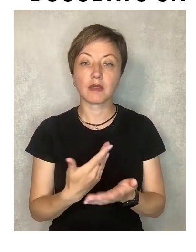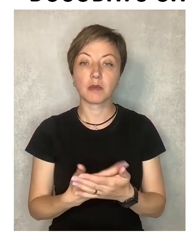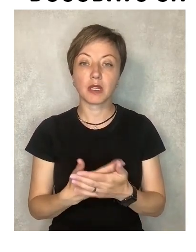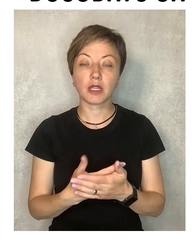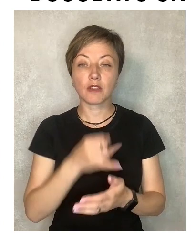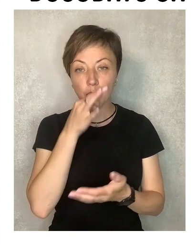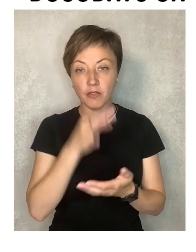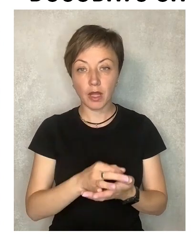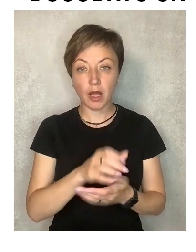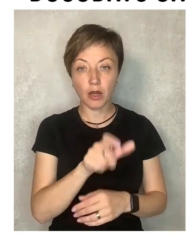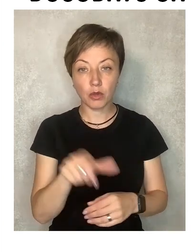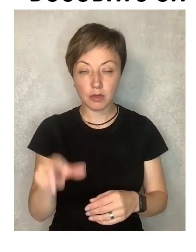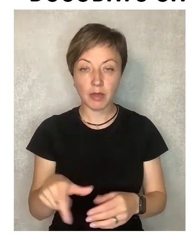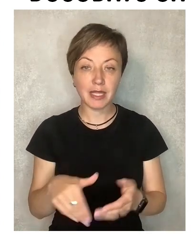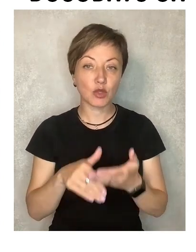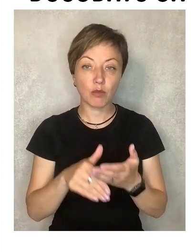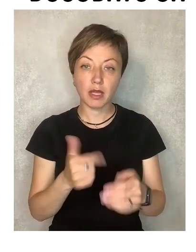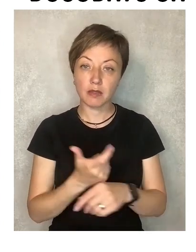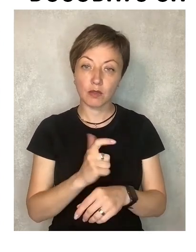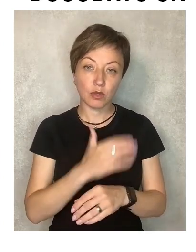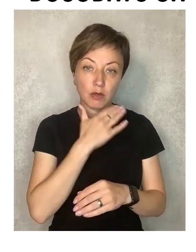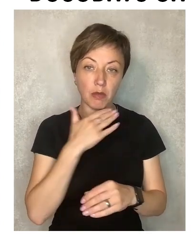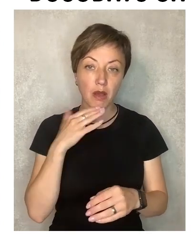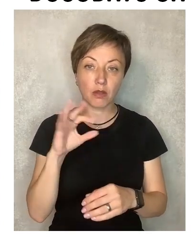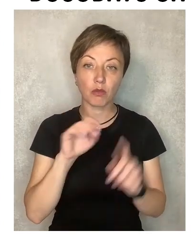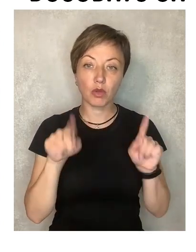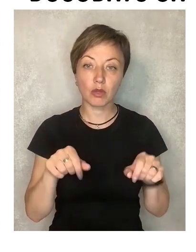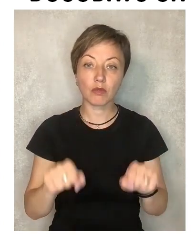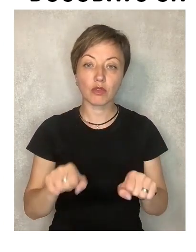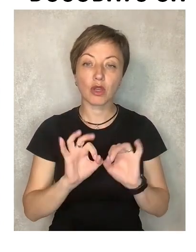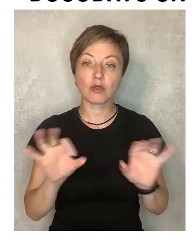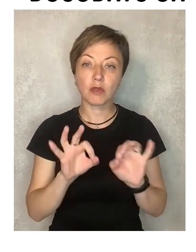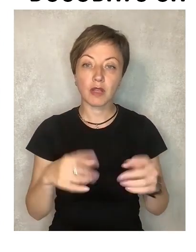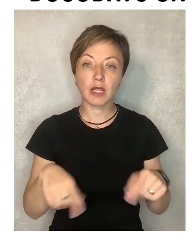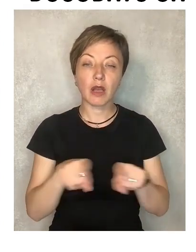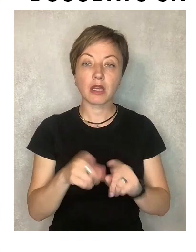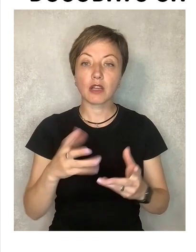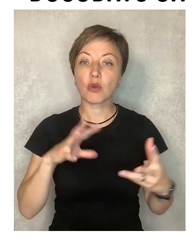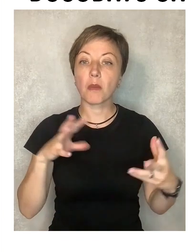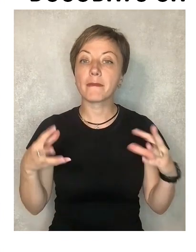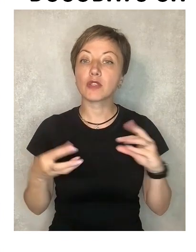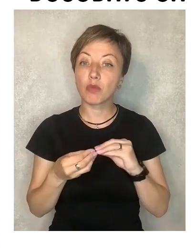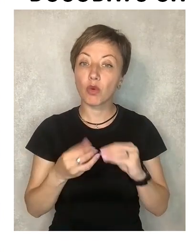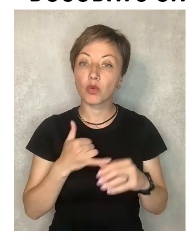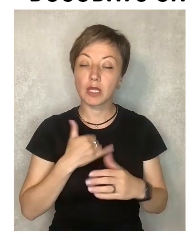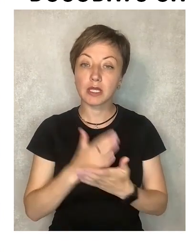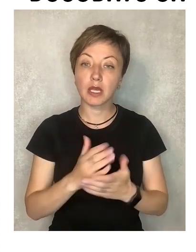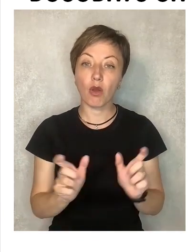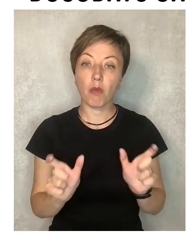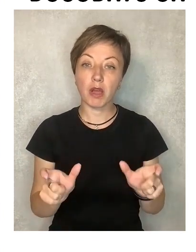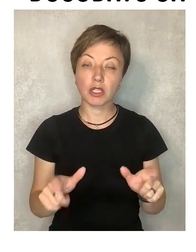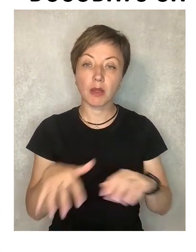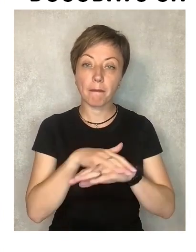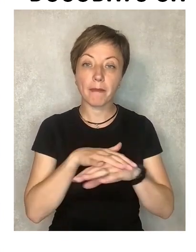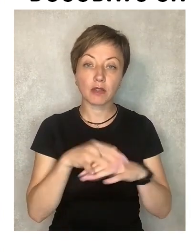осіб. Тобто інструментів досить багато, і про них можна розмовляти також. Тобто, якщо підсумовувати, у нас є обмеження на масові зібрання і все,